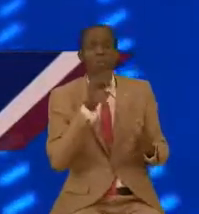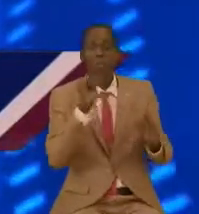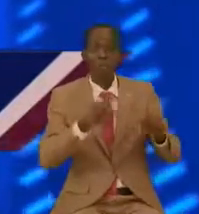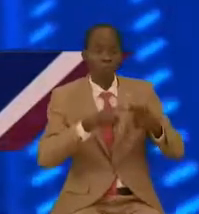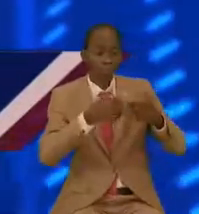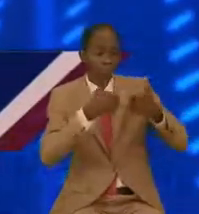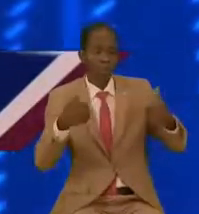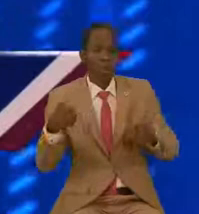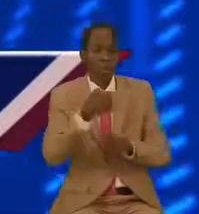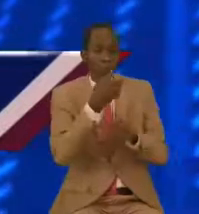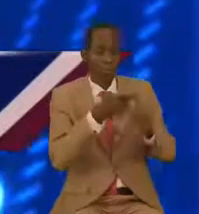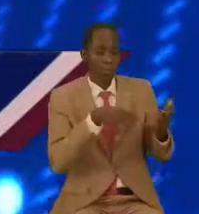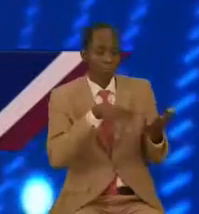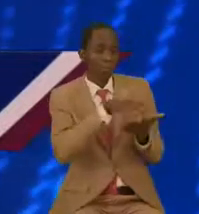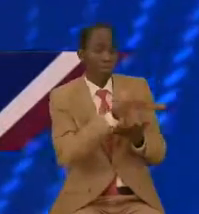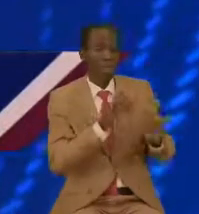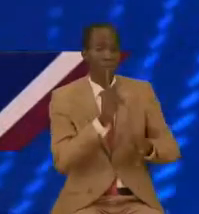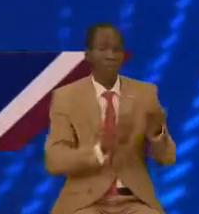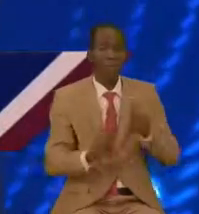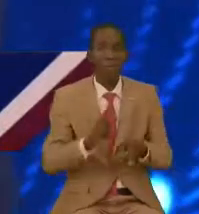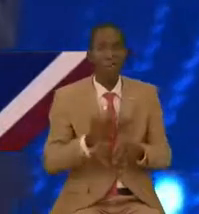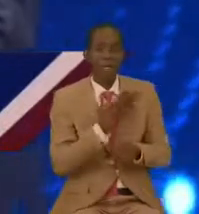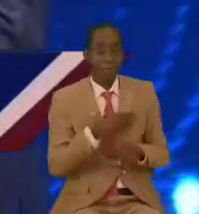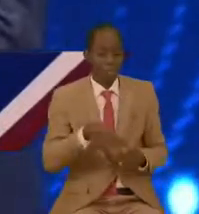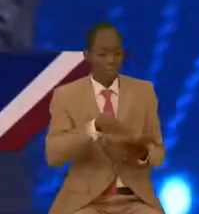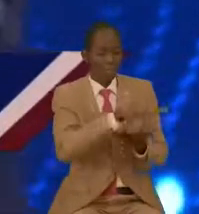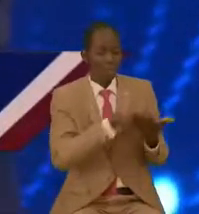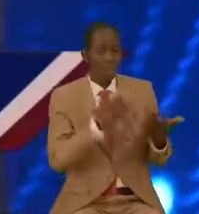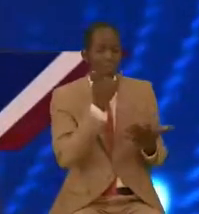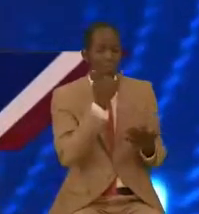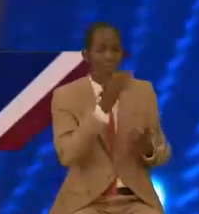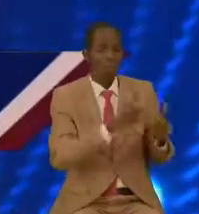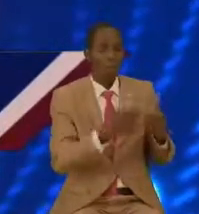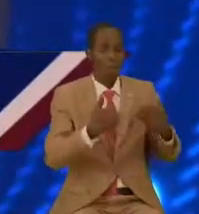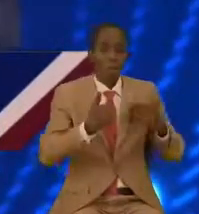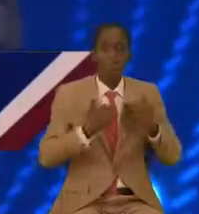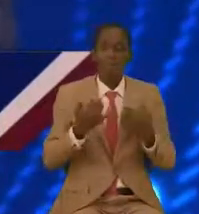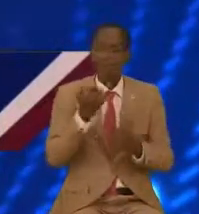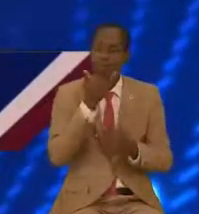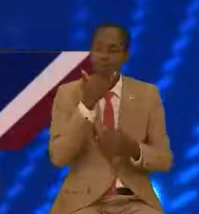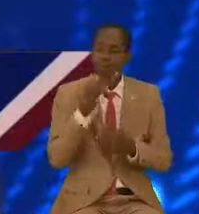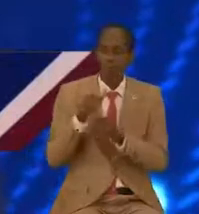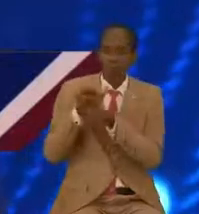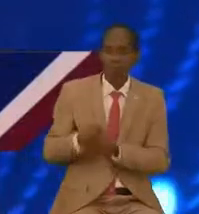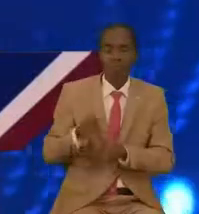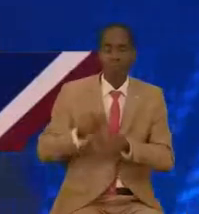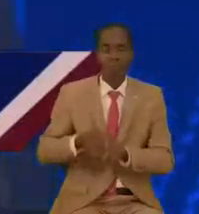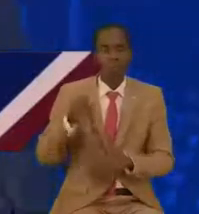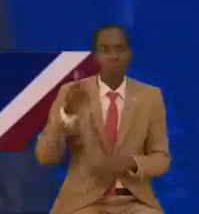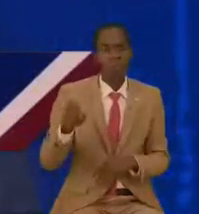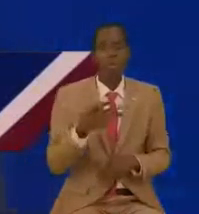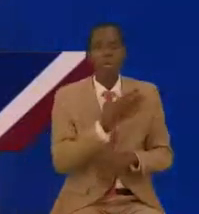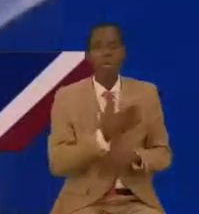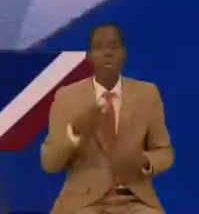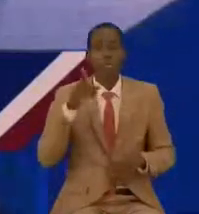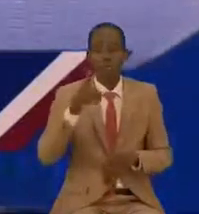vous détacher d'eux, et ils ont l'impact sur vous, ils vous oppriment avec leur message, vous